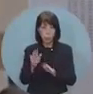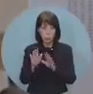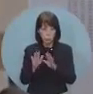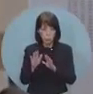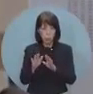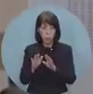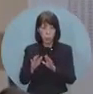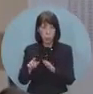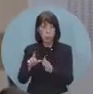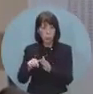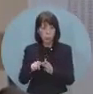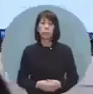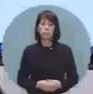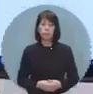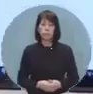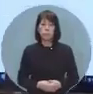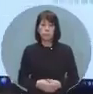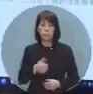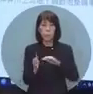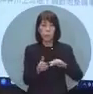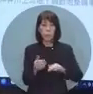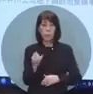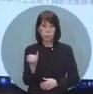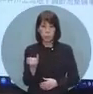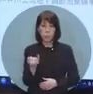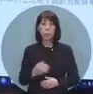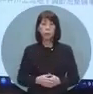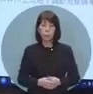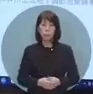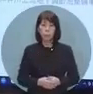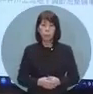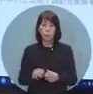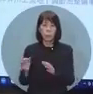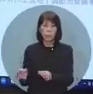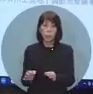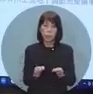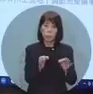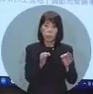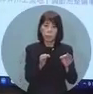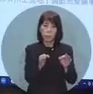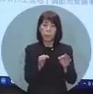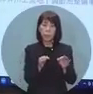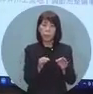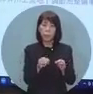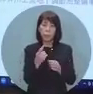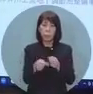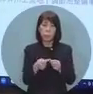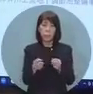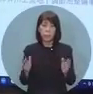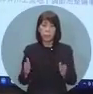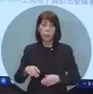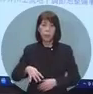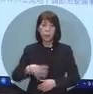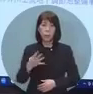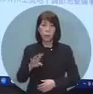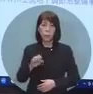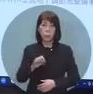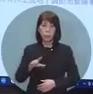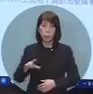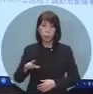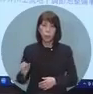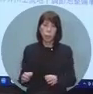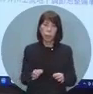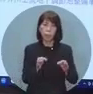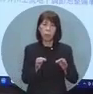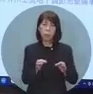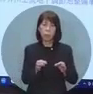時点の資材価格等を踏まえまして嵐委員まあのね値上げしたってことなんですけどもま1年でやっぱり400億も増えたというのは非常にあの